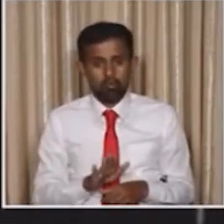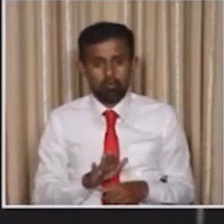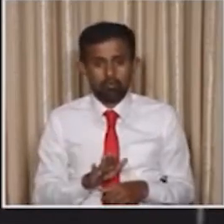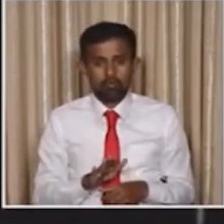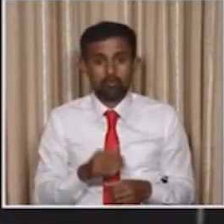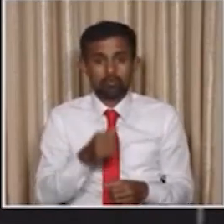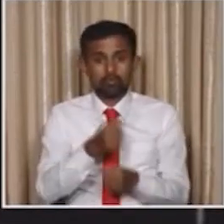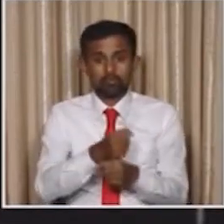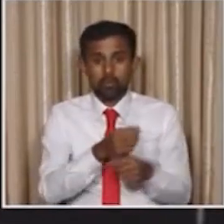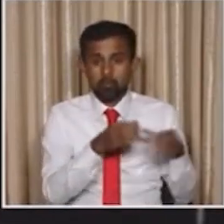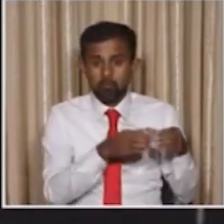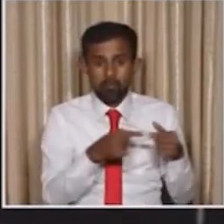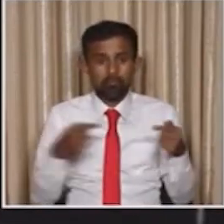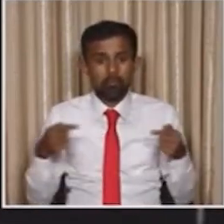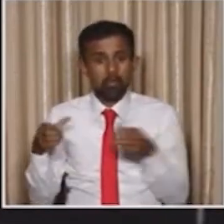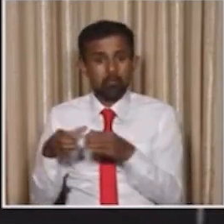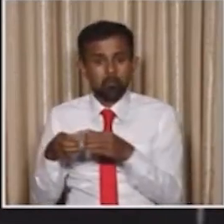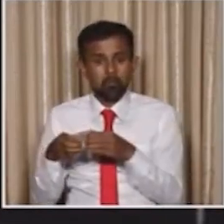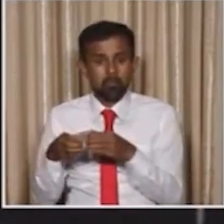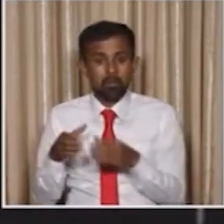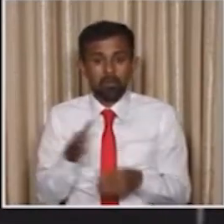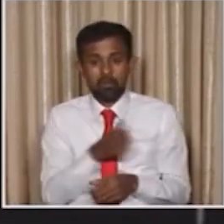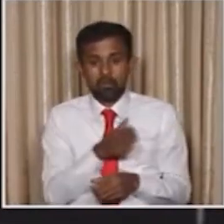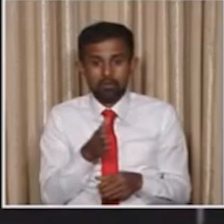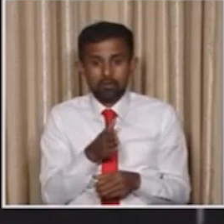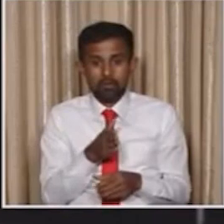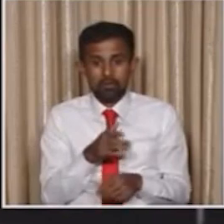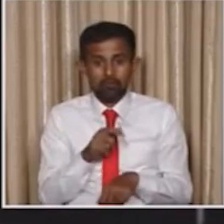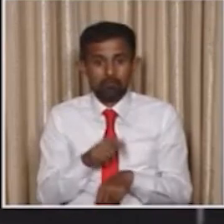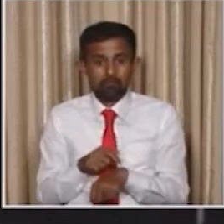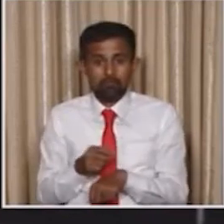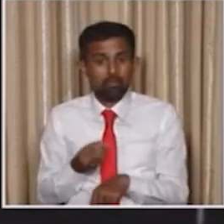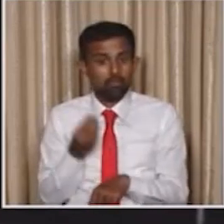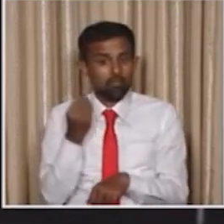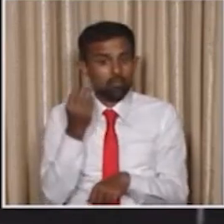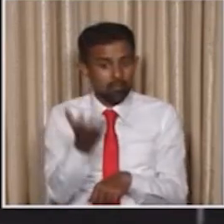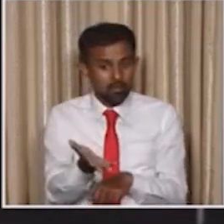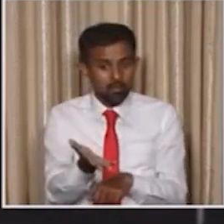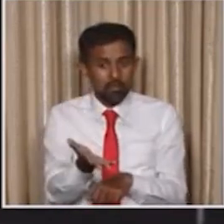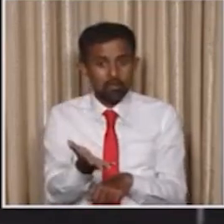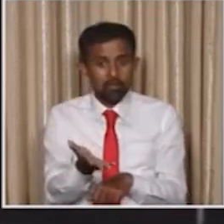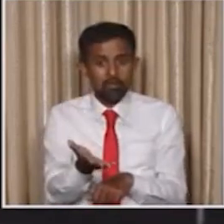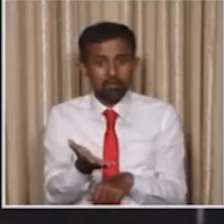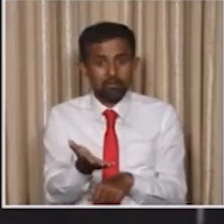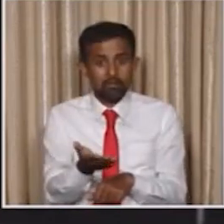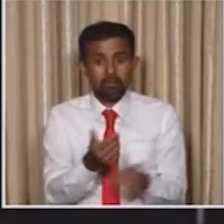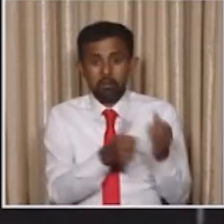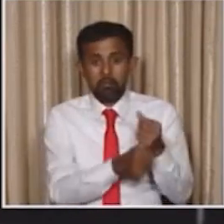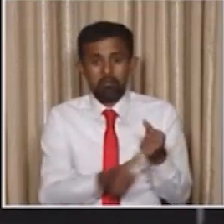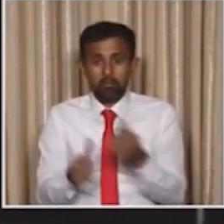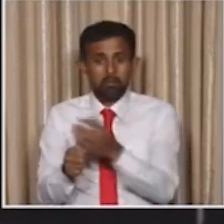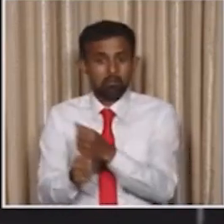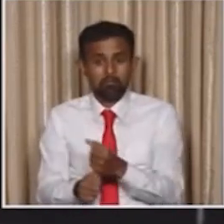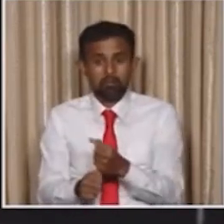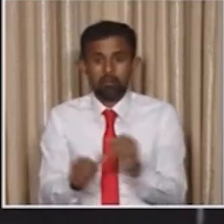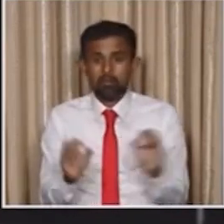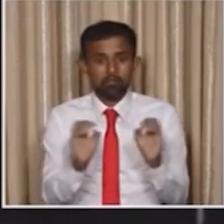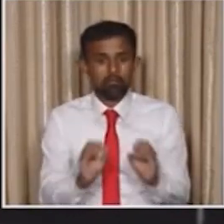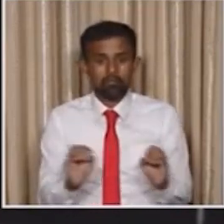හැබැයි ආණ්ඩු පක්ෂයත් විරුද්ධ පක්ෂයත් කරන අතරට අවස්ථාව දීලා තිබෙනවා අර කිසිම නියෝජනයක් ලබාගත